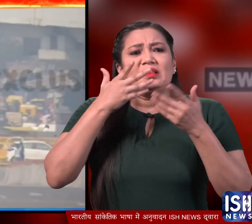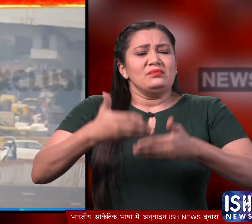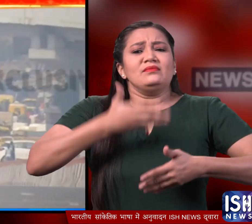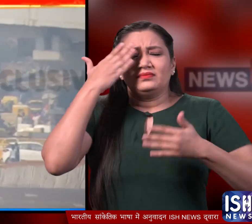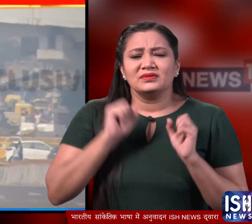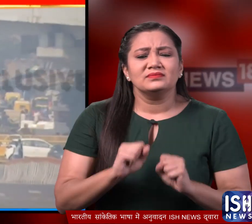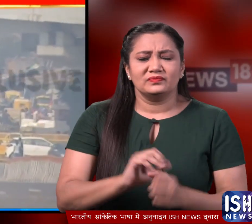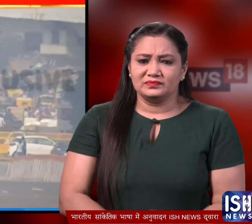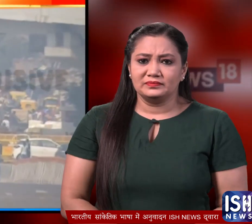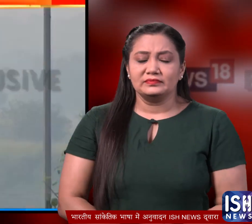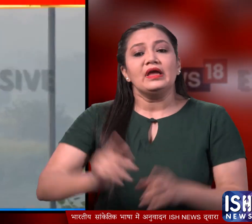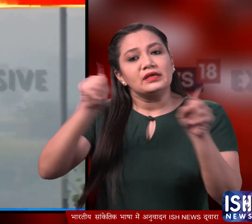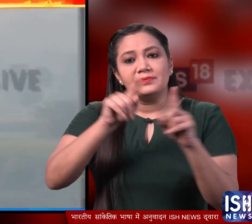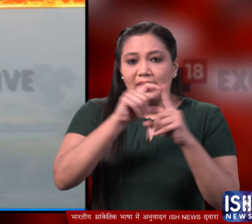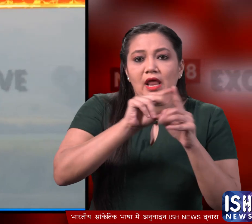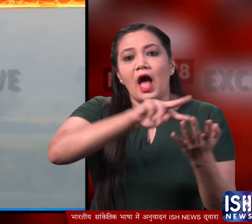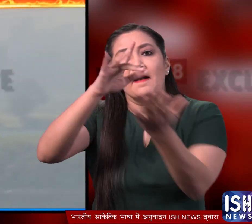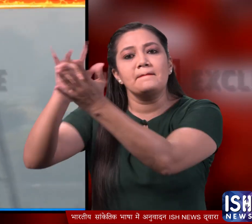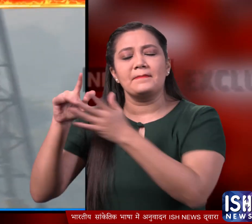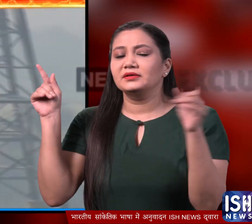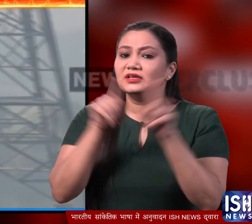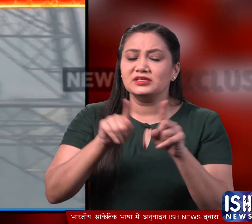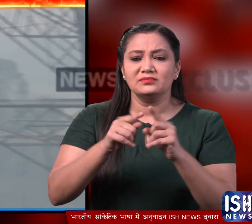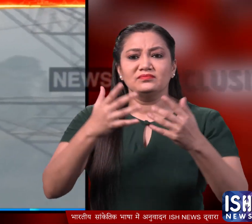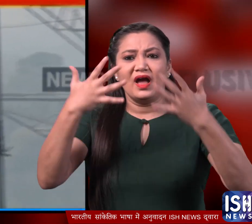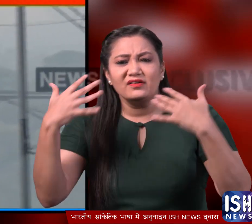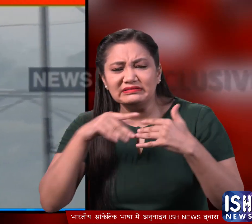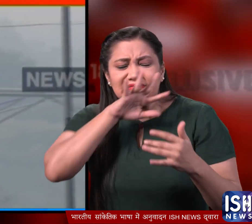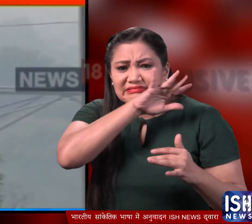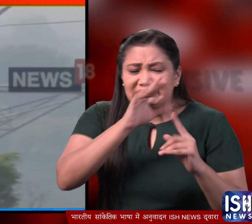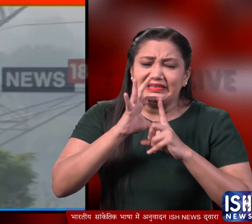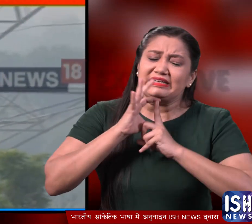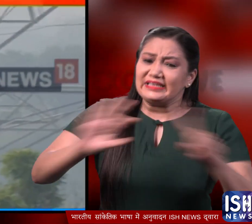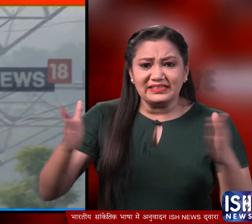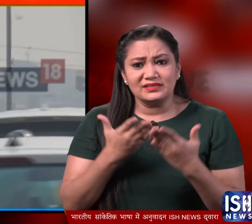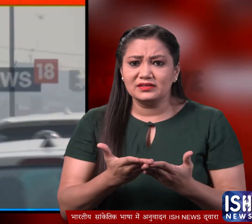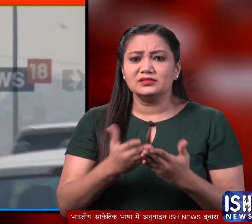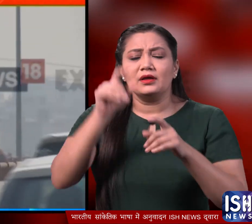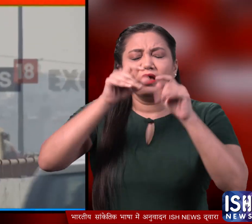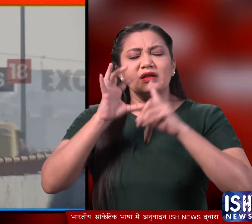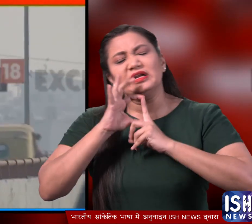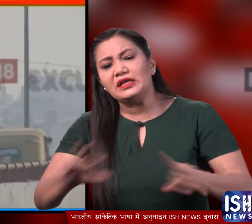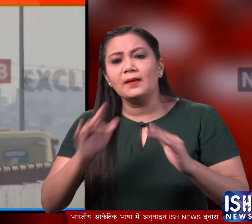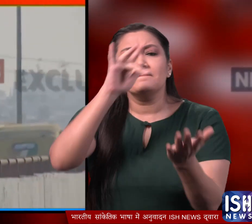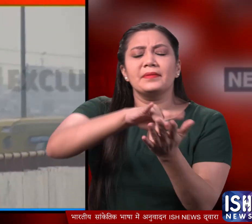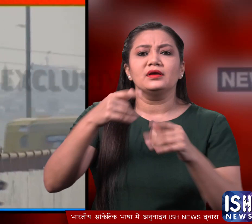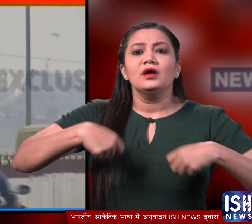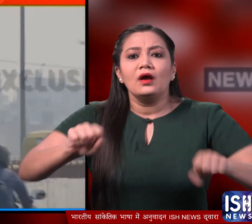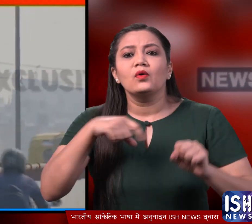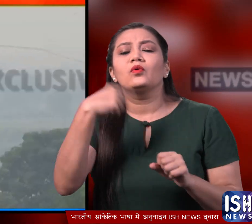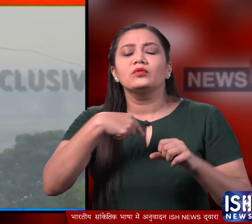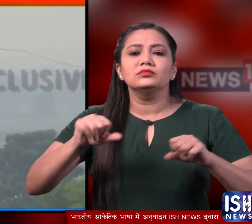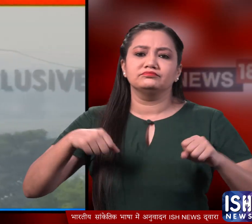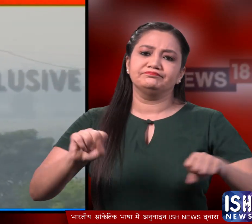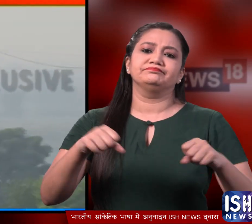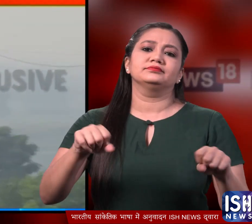کموبیش کچھ ایسے ہی حالات دلی کے باقی علاقوں میں بھی دکھائی دیئے ہوا میں پردوشن خطرناک سطر پر پہنچنے سے سب سے زیادہ پریشانی دوپہیا گاڑی